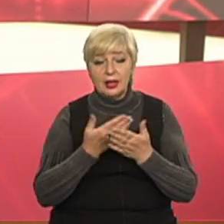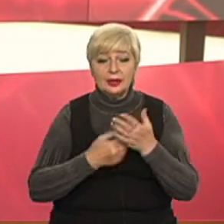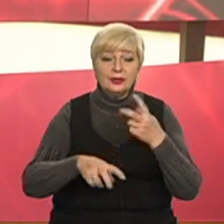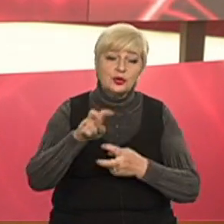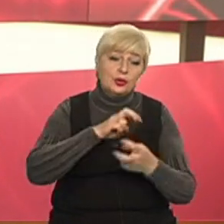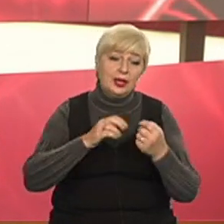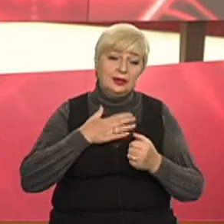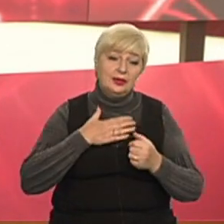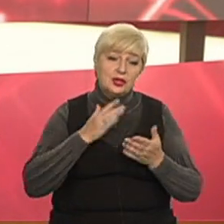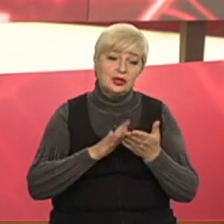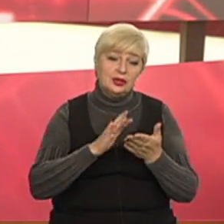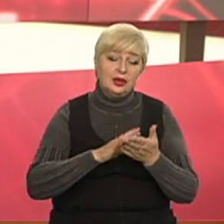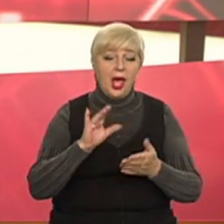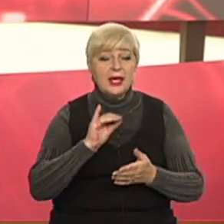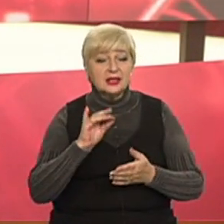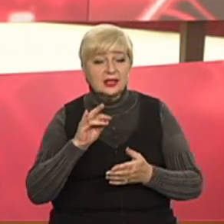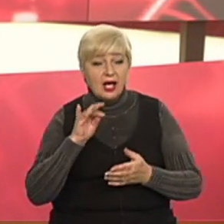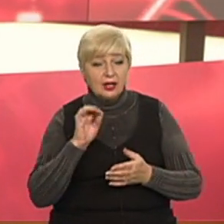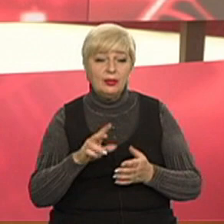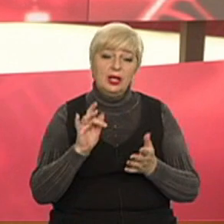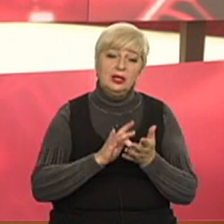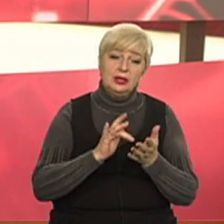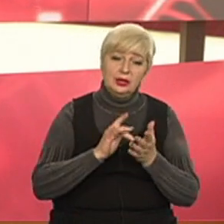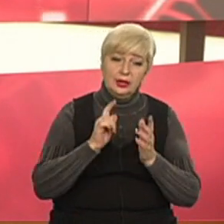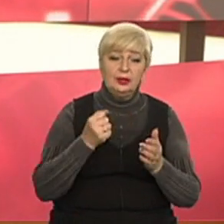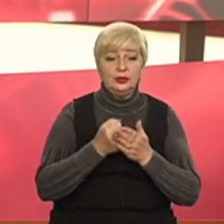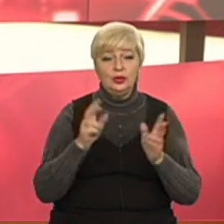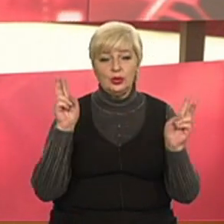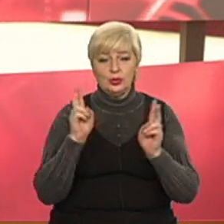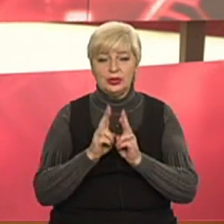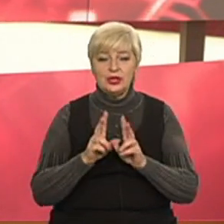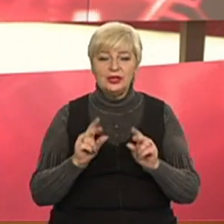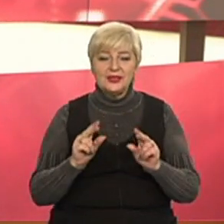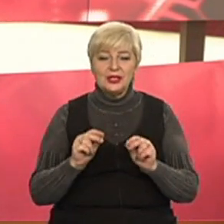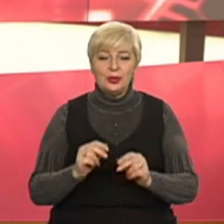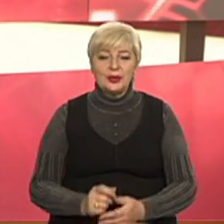шукайте на нашій сторінці в Instagram та в Telegram-каналі. До зустрічі в ефірі.